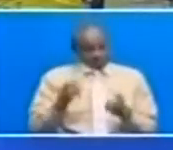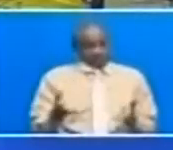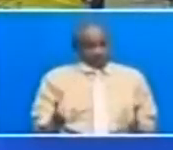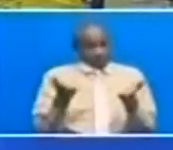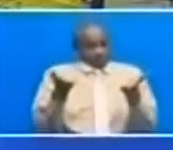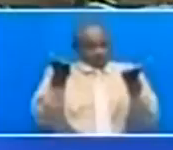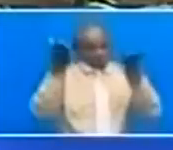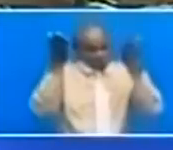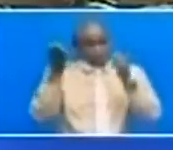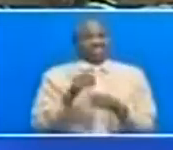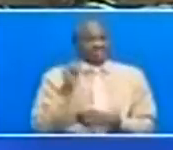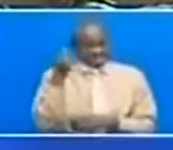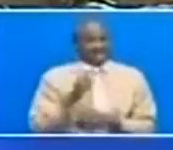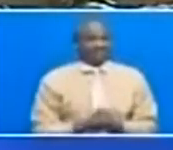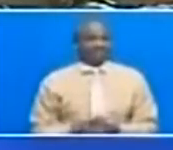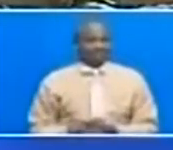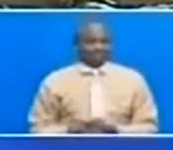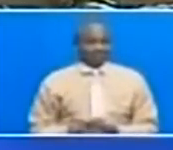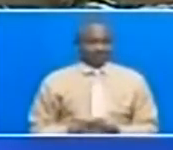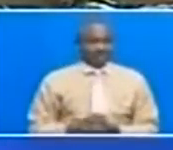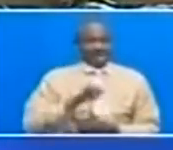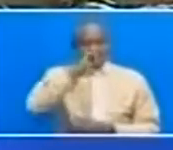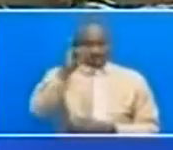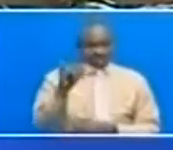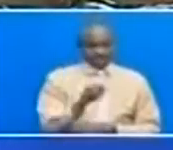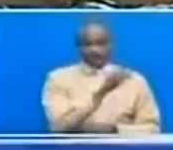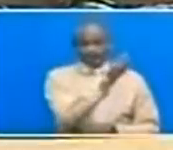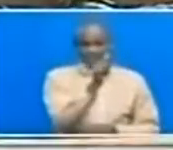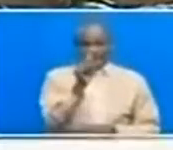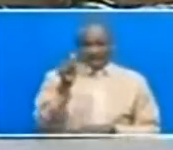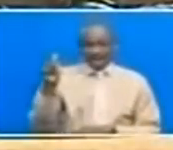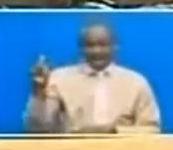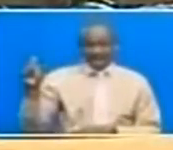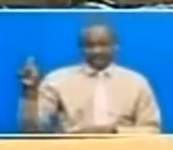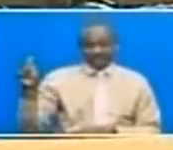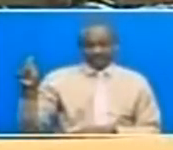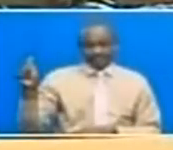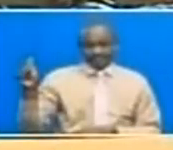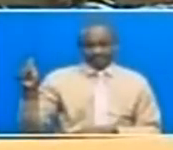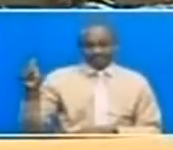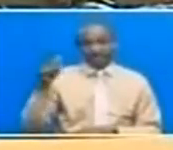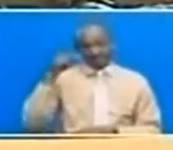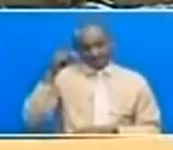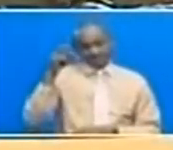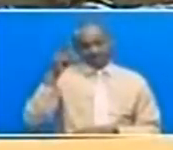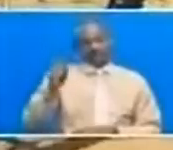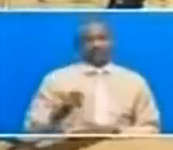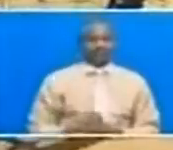kukua zaidi nchini. Hassan Juma, KTN.